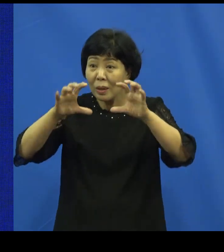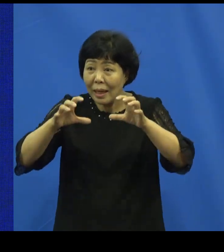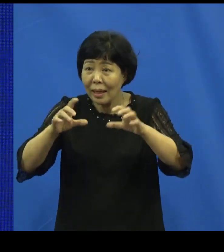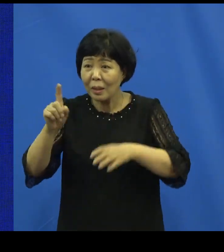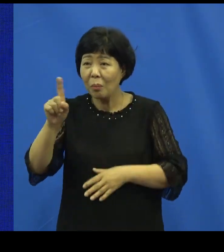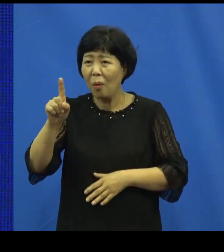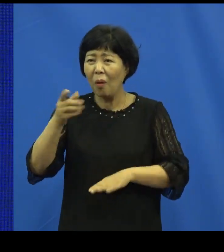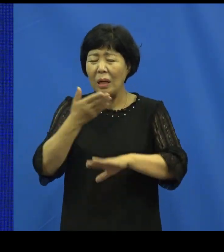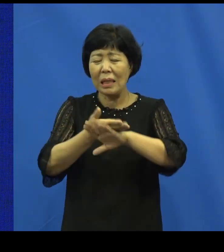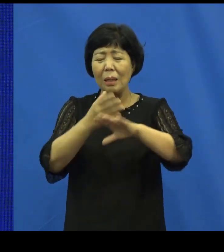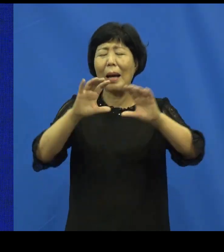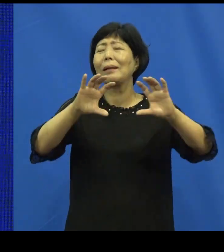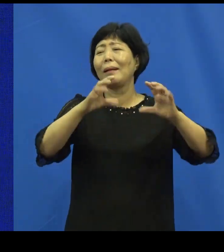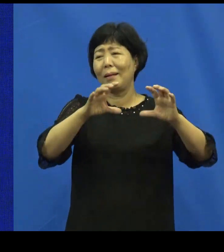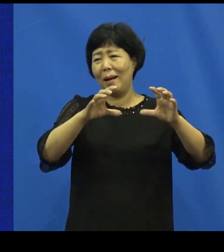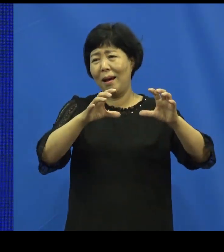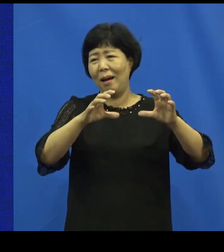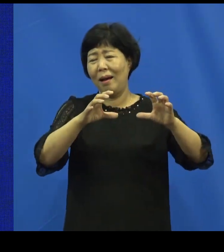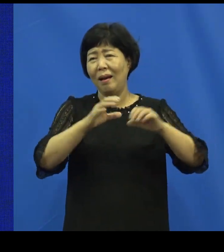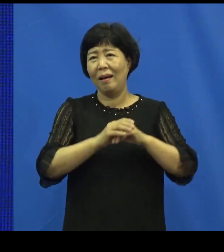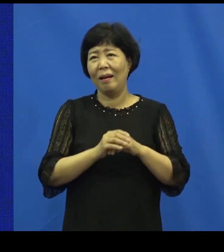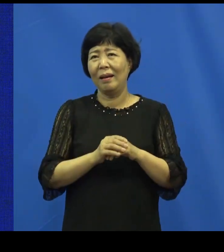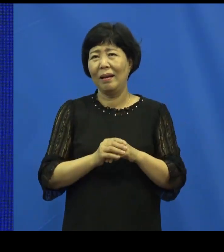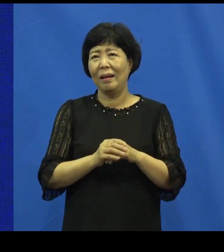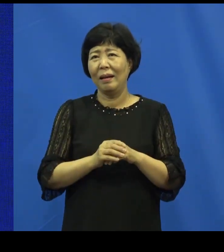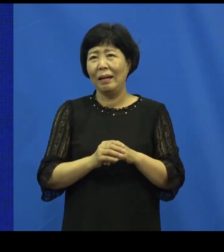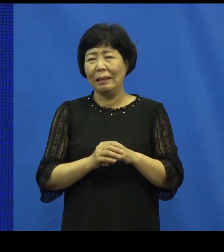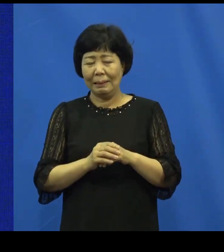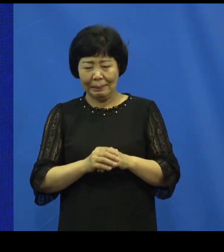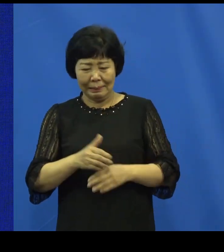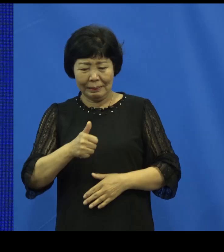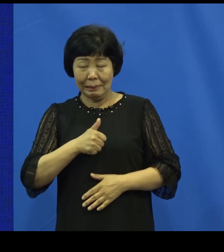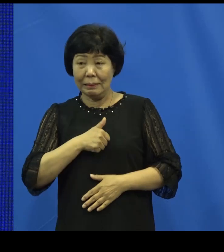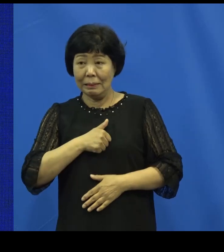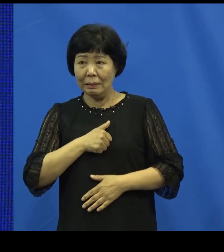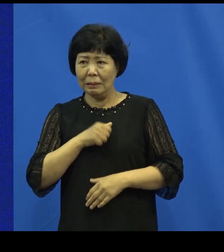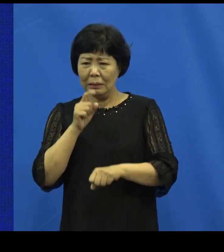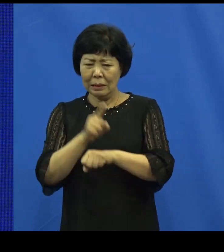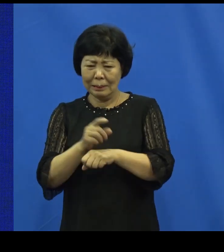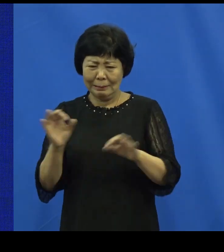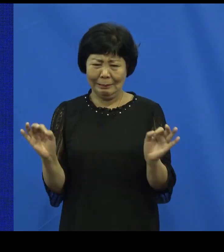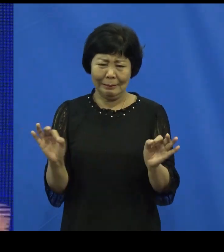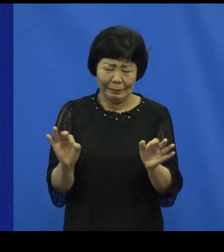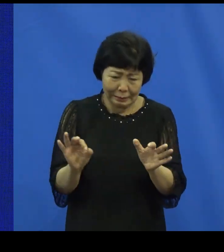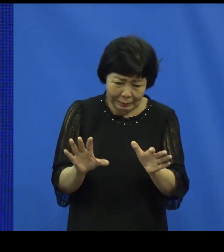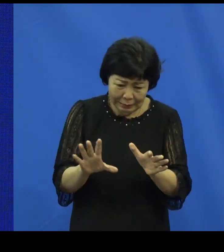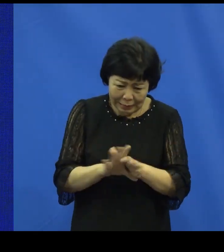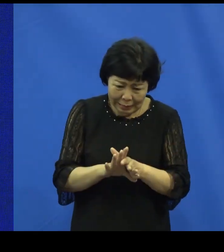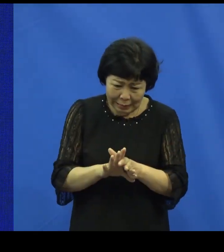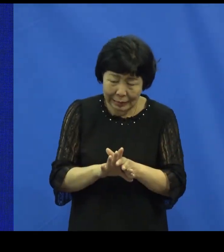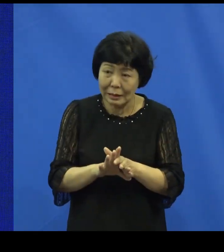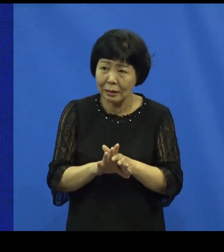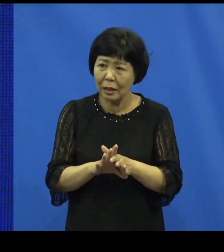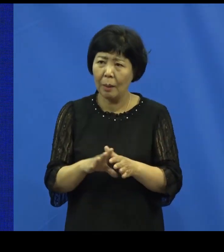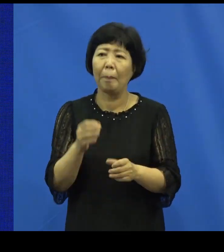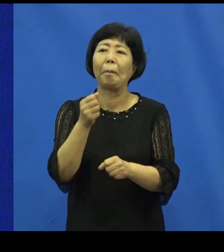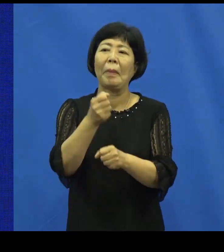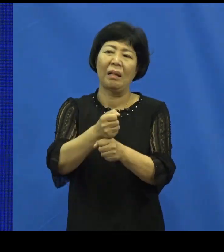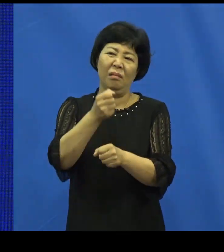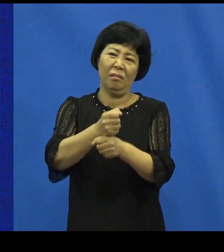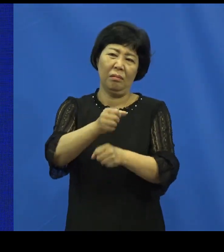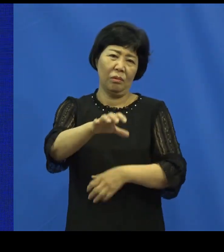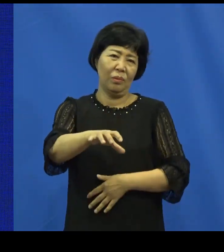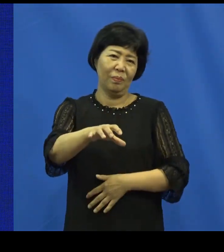정체성을, 그 이방의 백성들이 정체성을 다 녹여버리는 용광로와 같은 곳입니다. 그 안에 들어가면